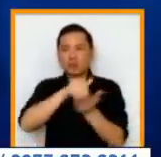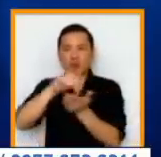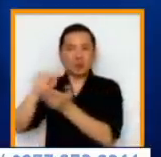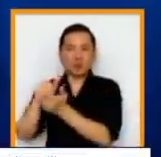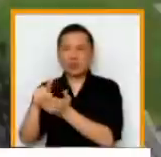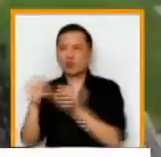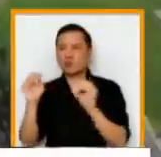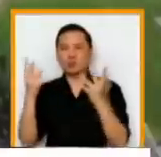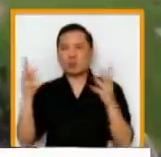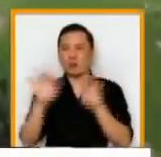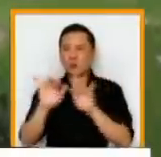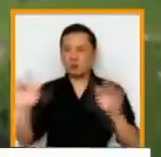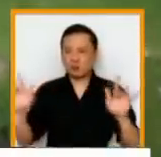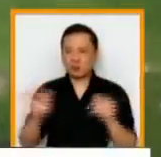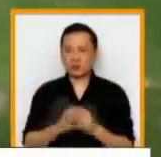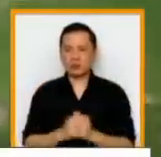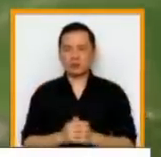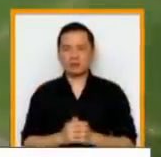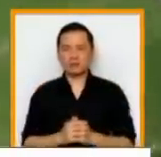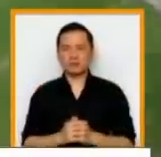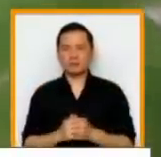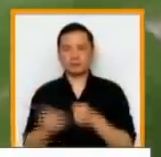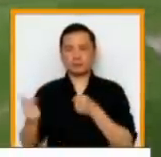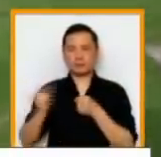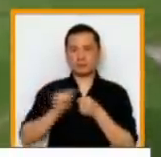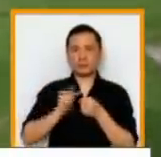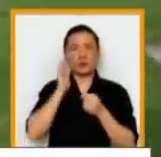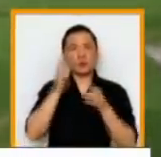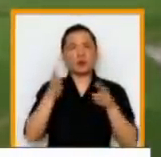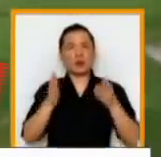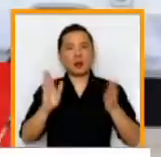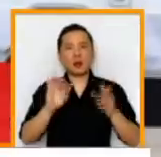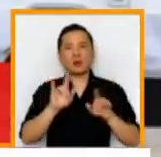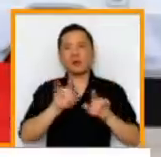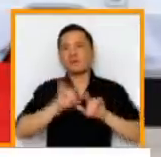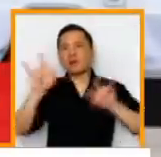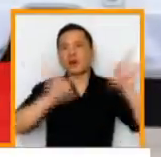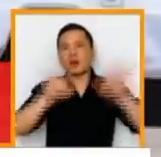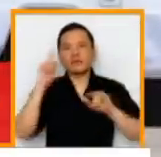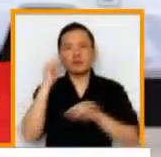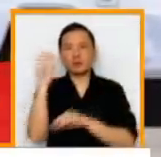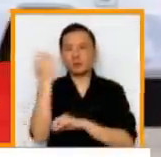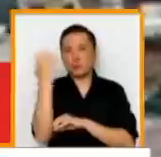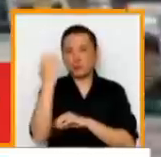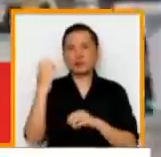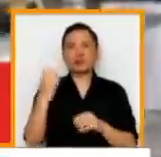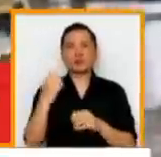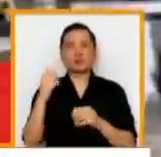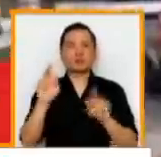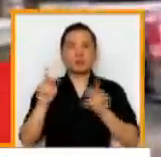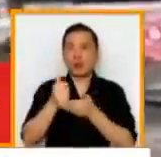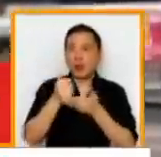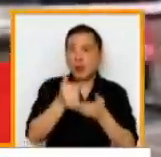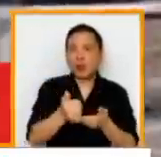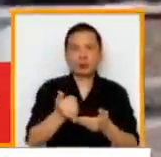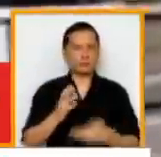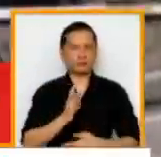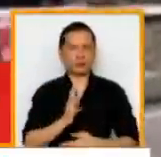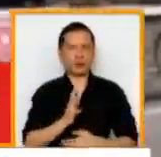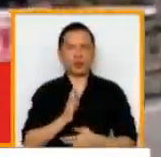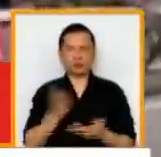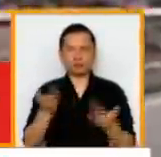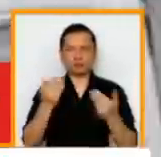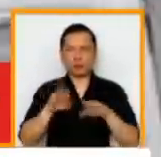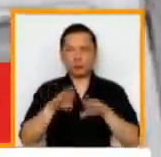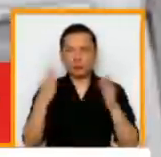Typhoon Kiko. Papayagan pa rin daw ang flights para sa cargoes, emergency at humanitarian flights. Bukod sa quarantine facilities,